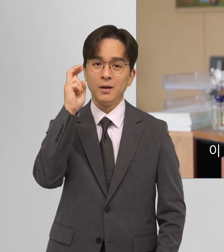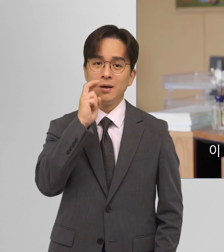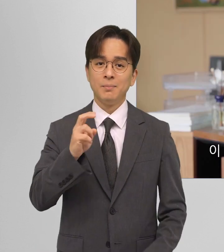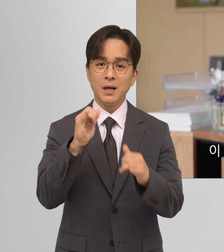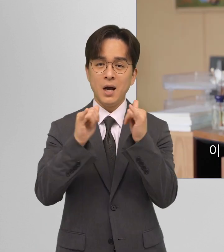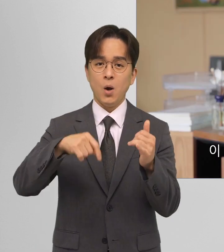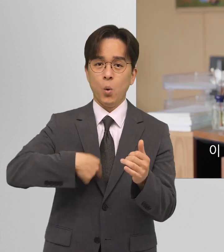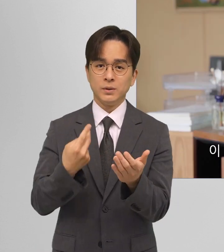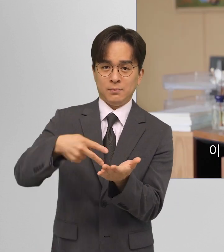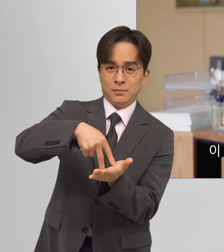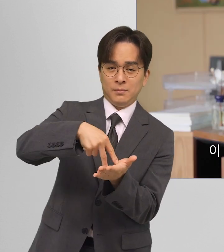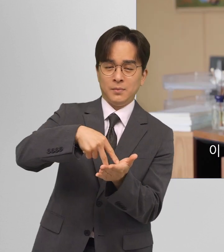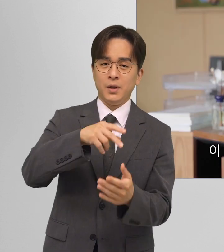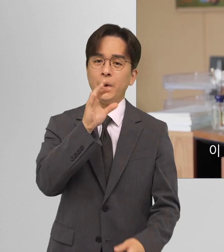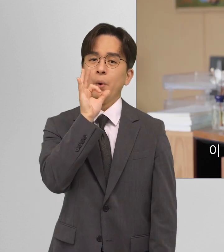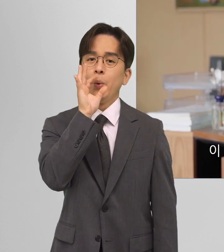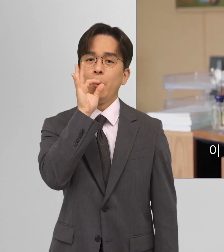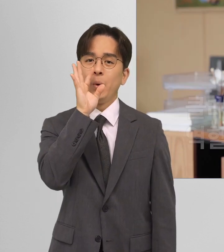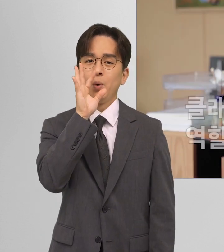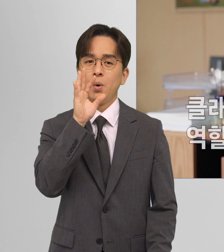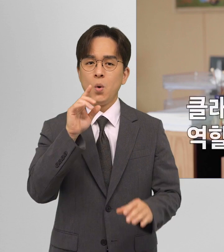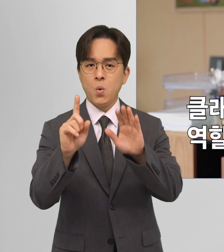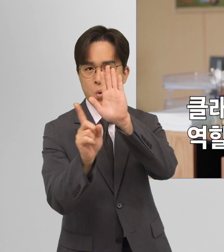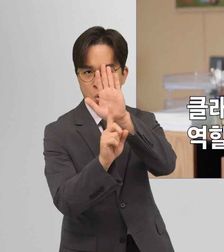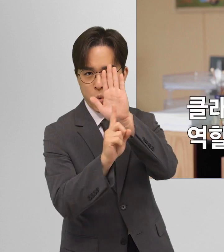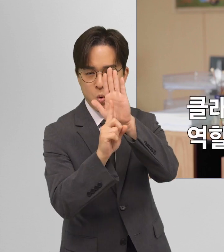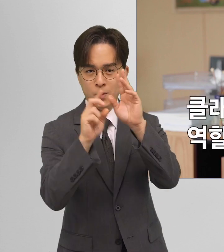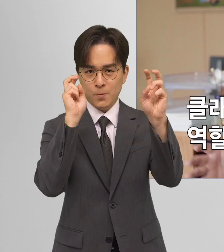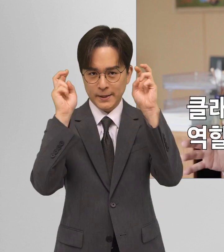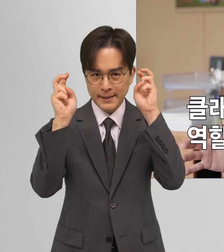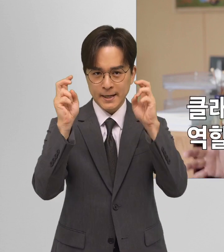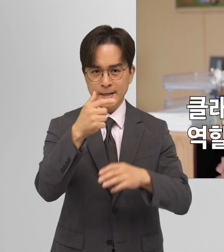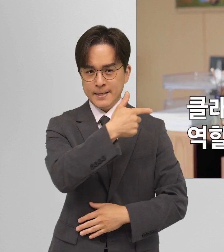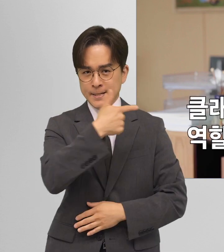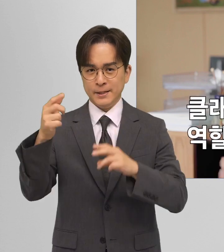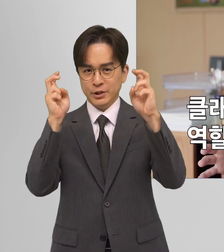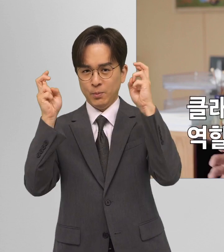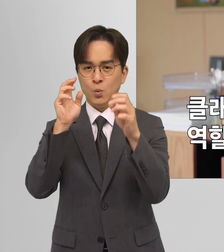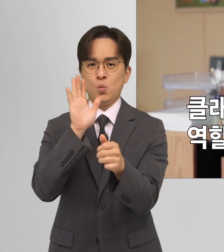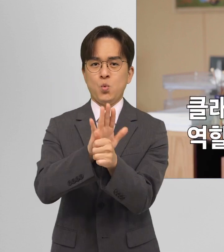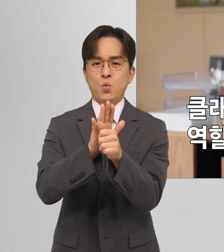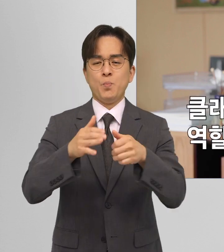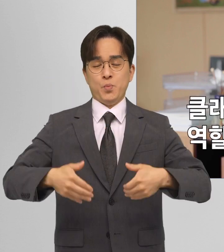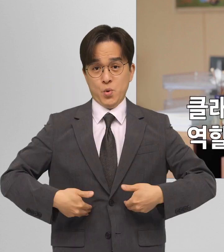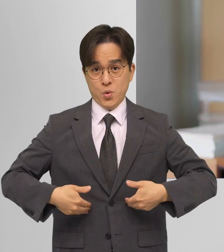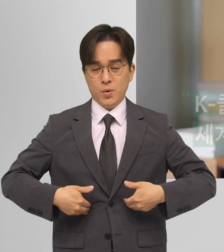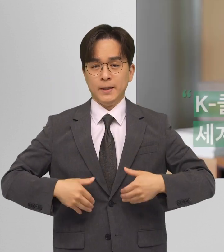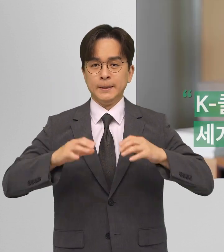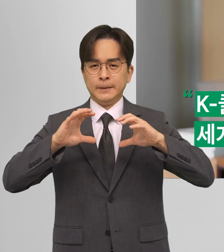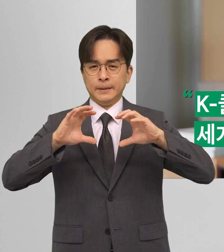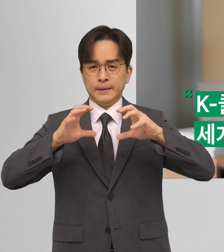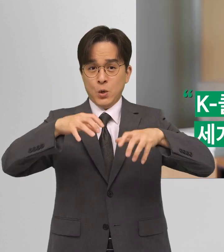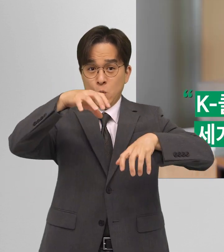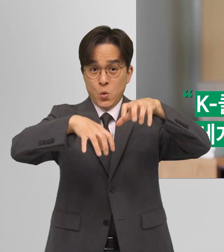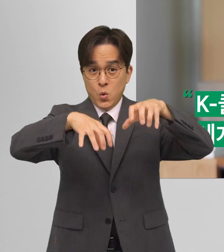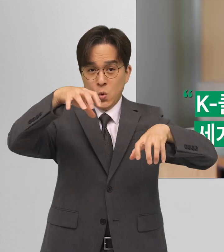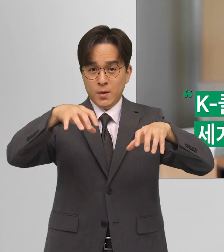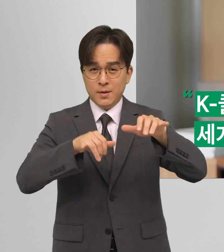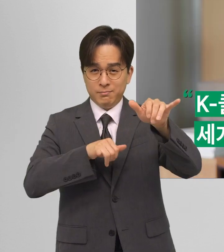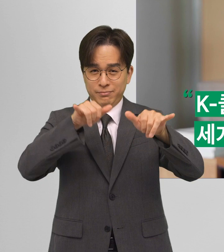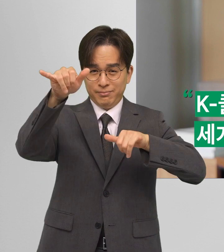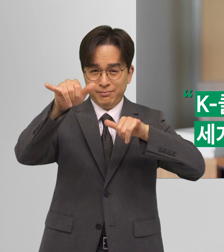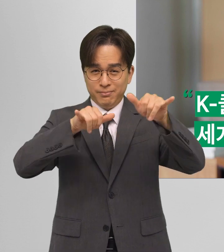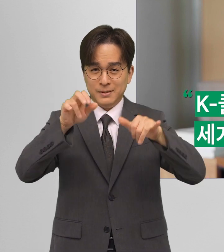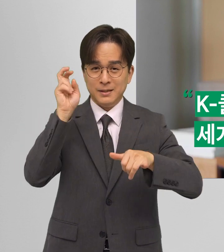아티스트 스스로가 할 수 있는 것은 아니고 기업이나 기획사에서 그 역할을 좀 해주셔야지, 지금 이제 자라나는